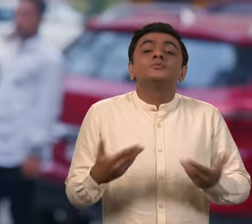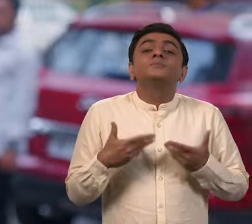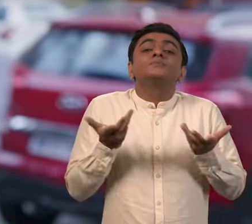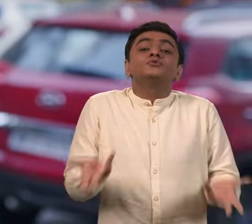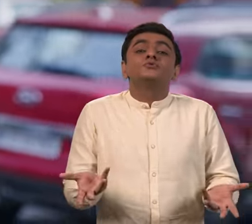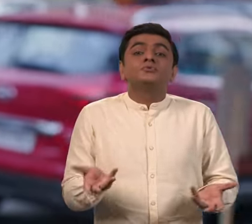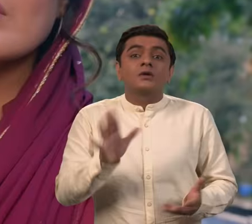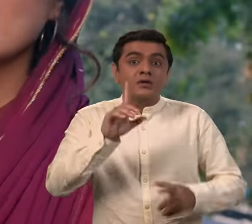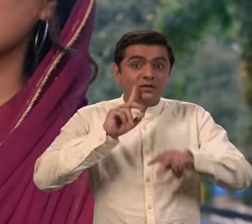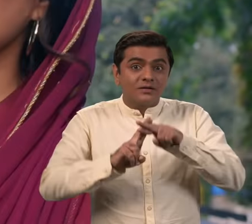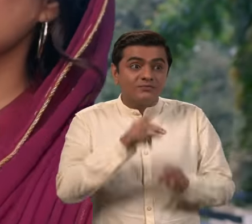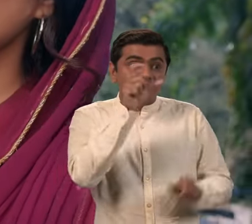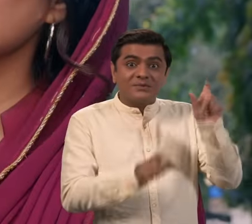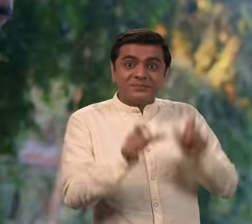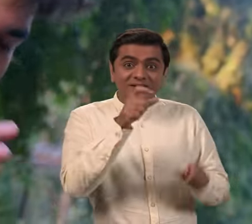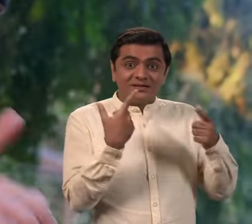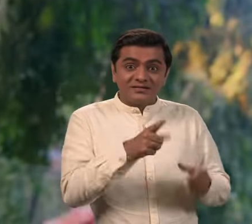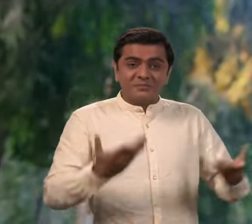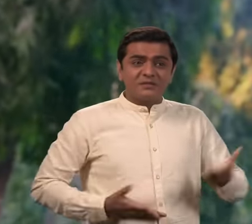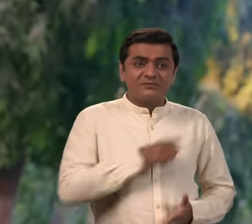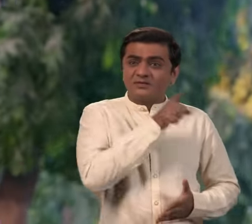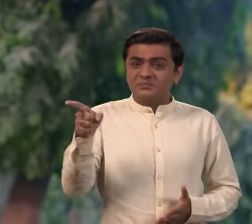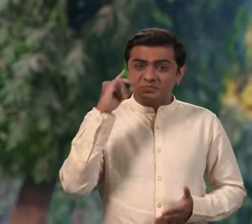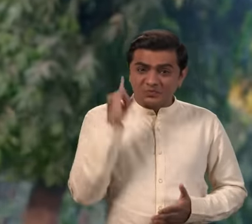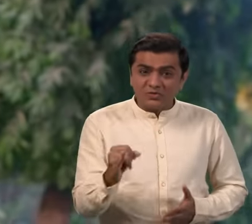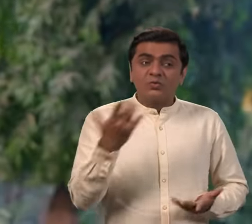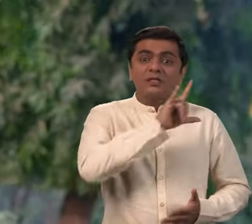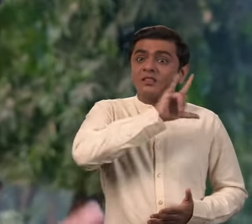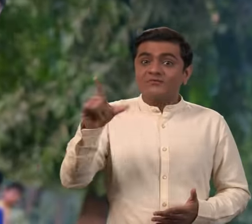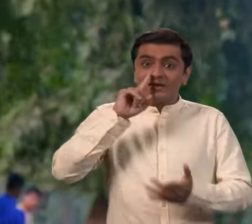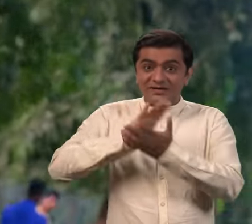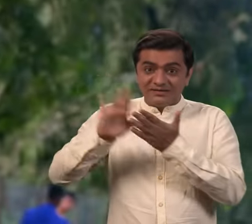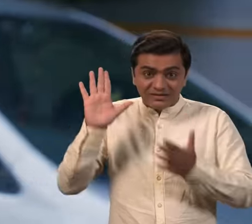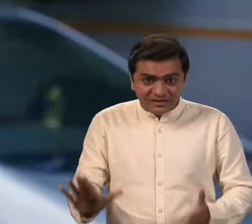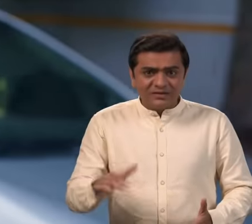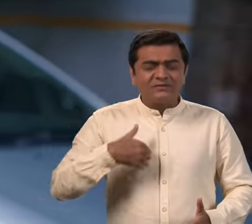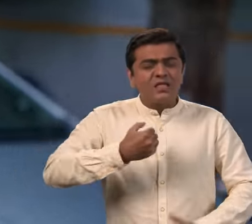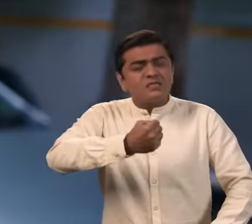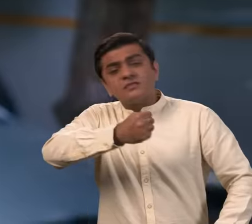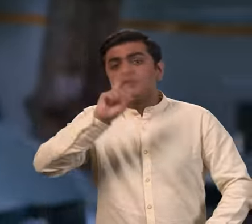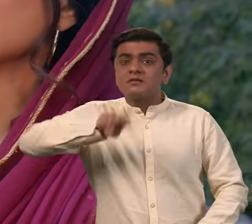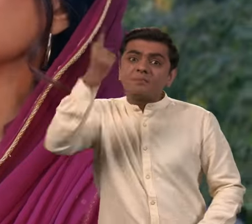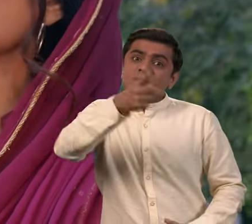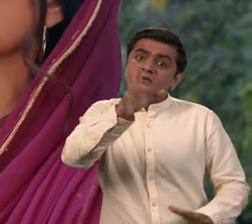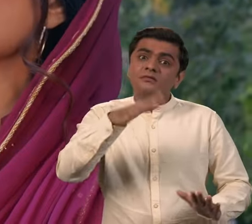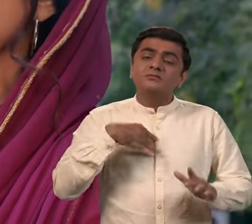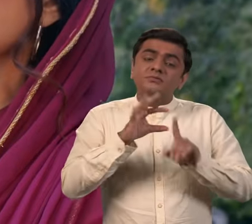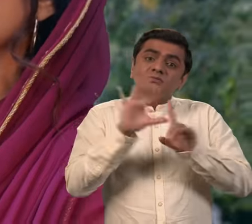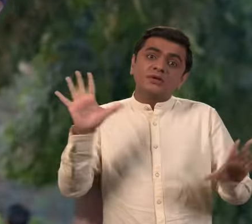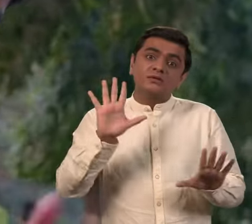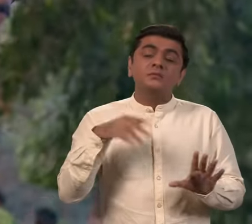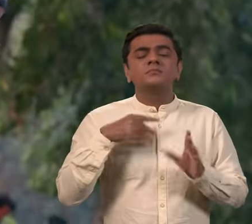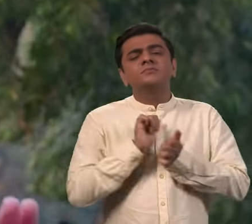दादी, I don't care. मुझे बस इतना मालूम है हीर के साथ ऐसा कोई हरकत दोबारा करेगा ना तो उसका मैं हाल इससे भी बुरा